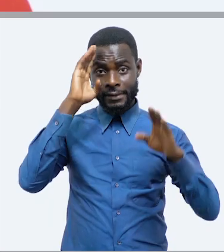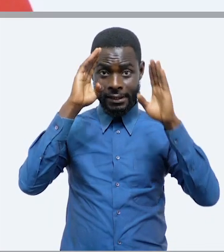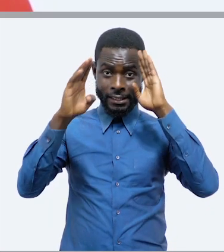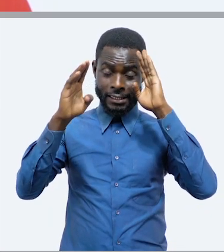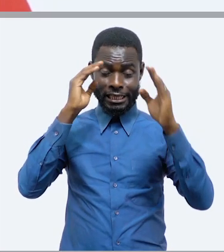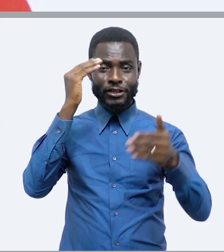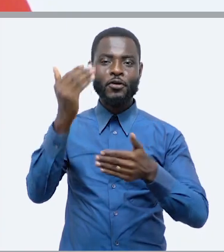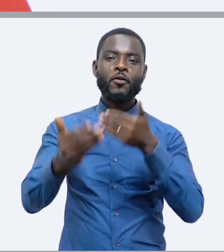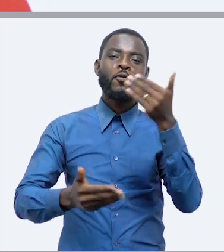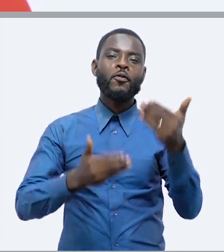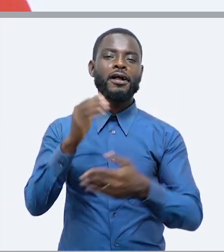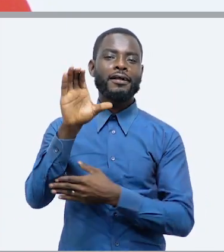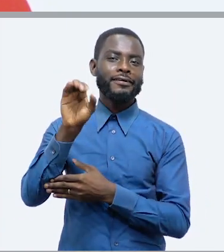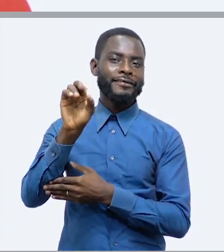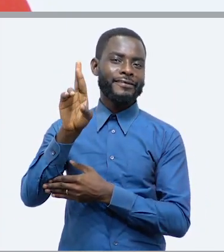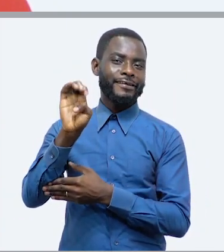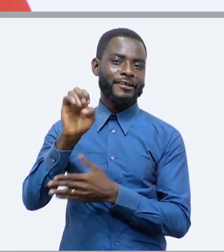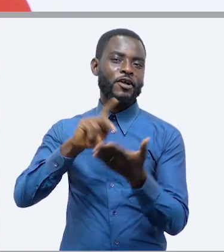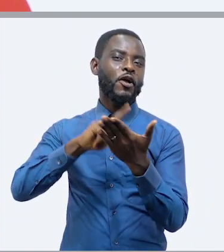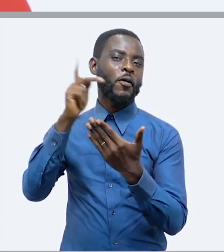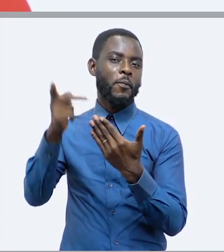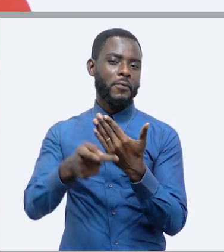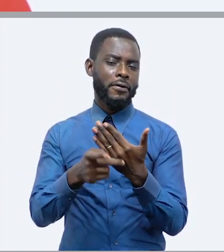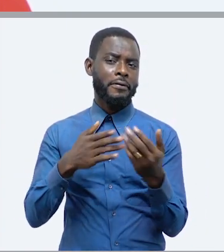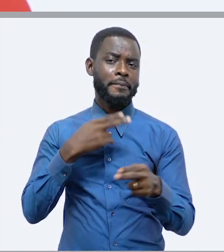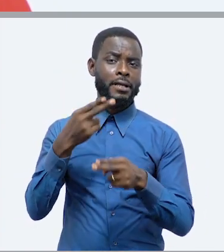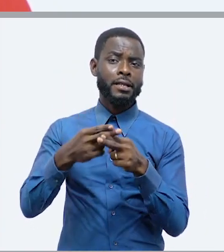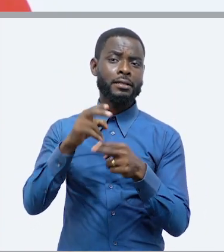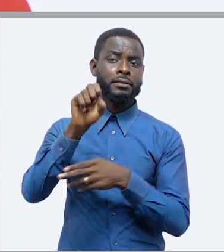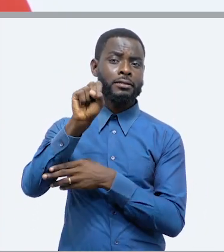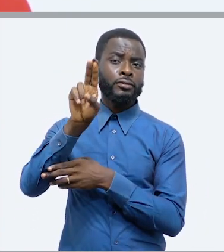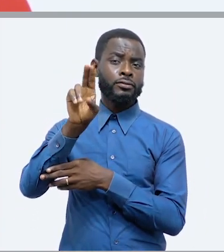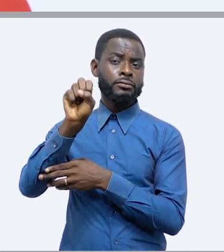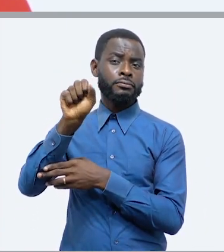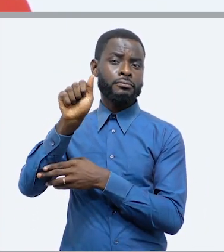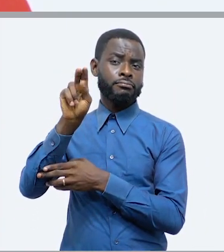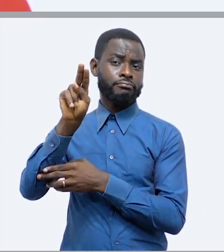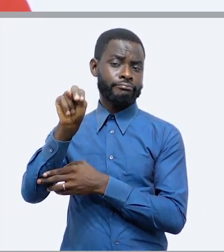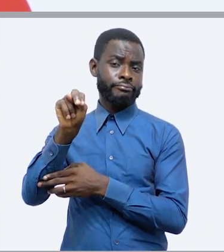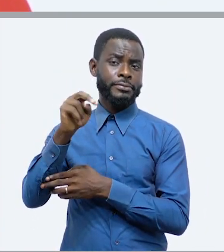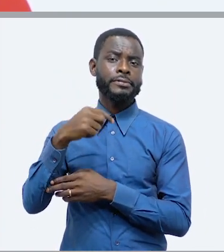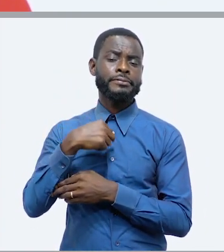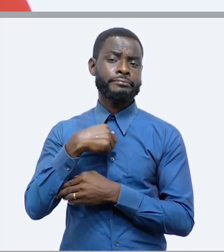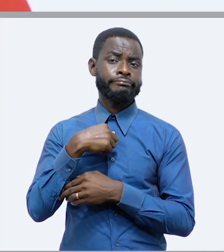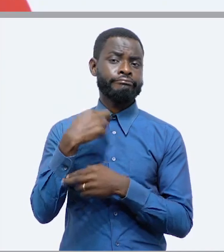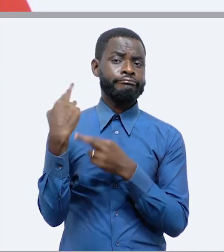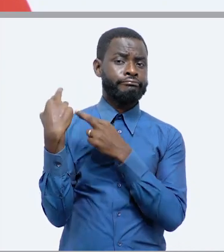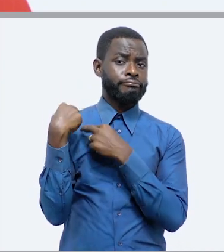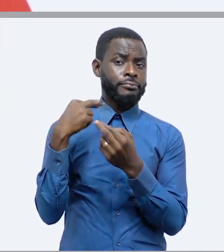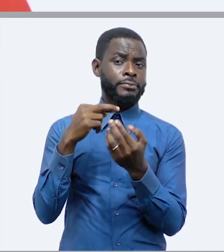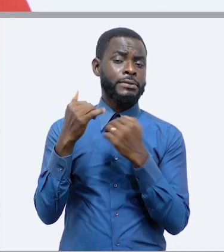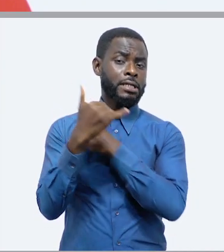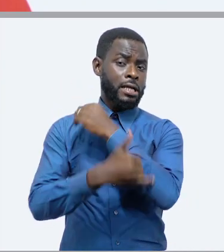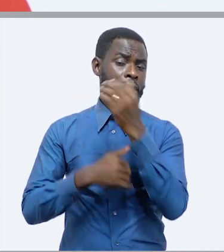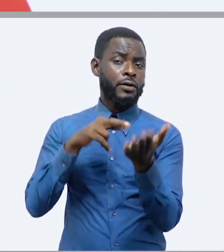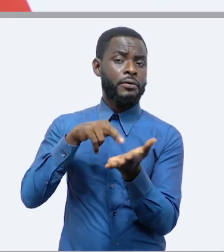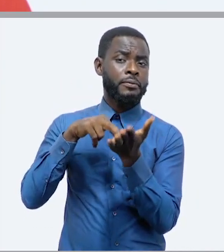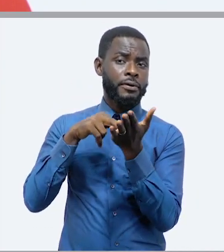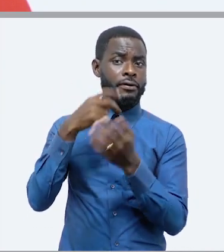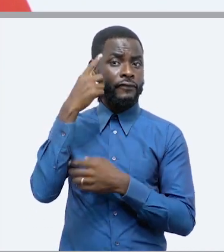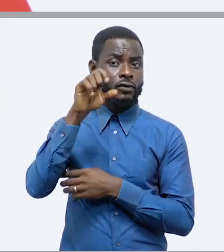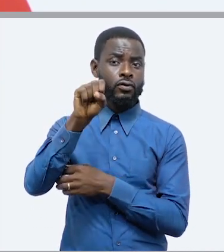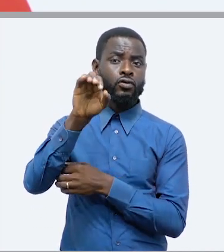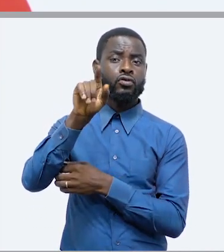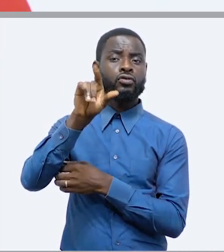Anye mi, mikpe bo kemba core program bejano tuenu. Acho mi Susan Hermina Adwoa Yemidi. Nimije maana dalo ke